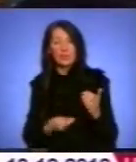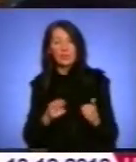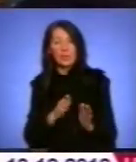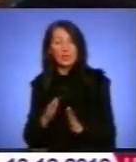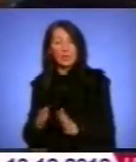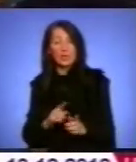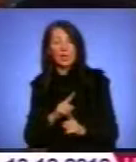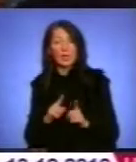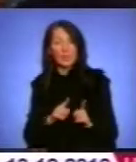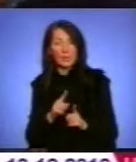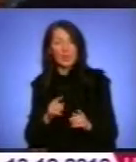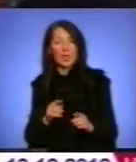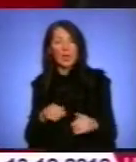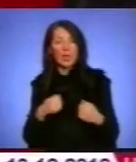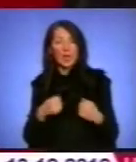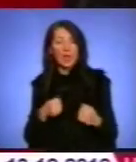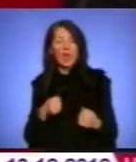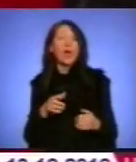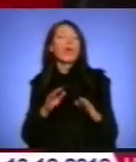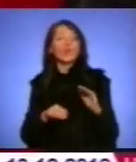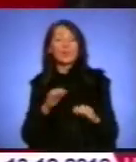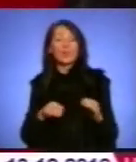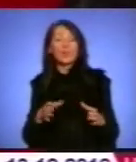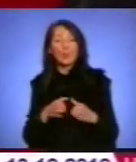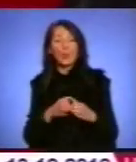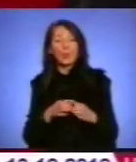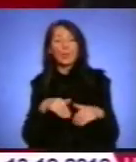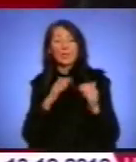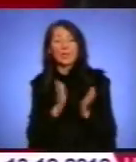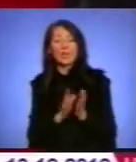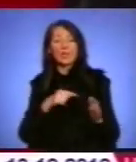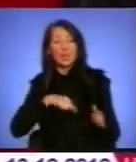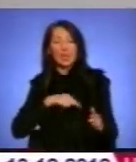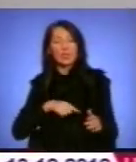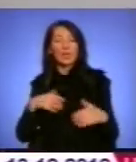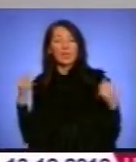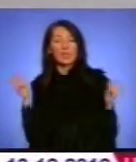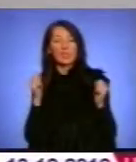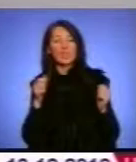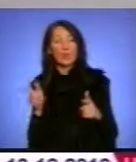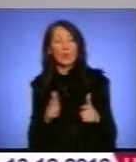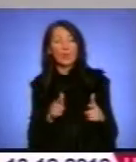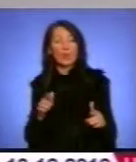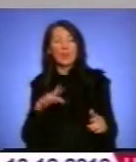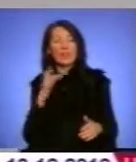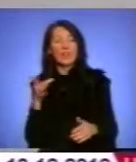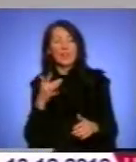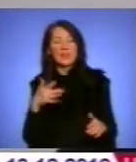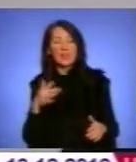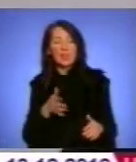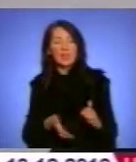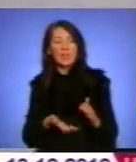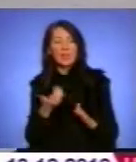до змін у складі клубу, загальному настрої гравців, їх фізичній підготовці. Не хватало легкості футбольної, не